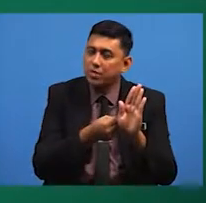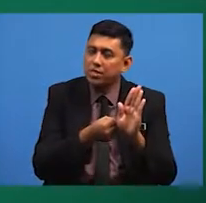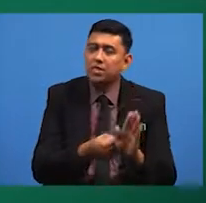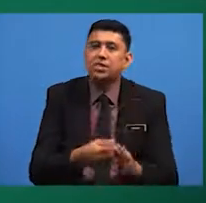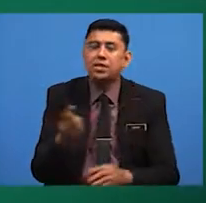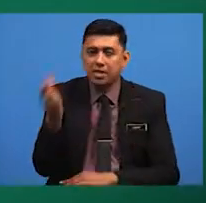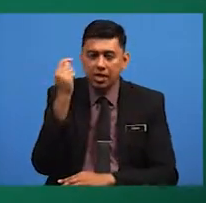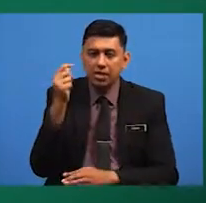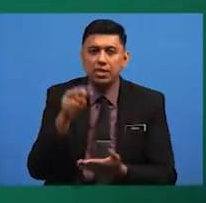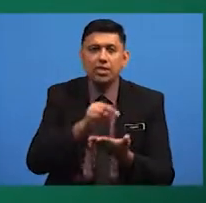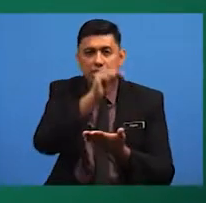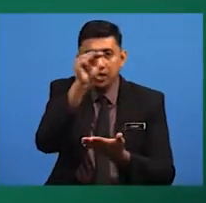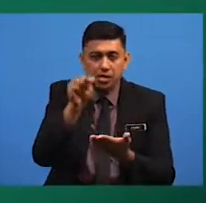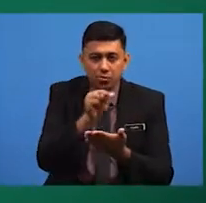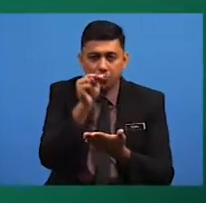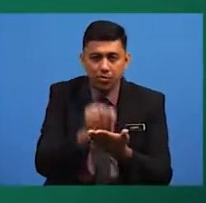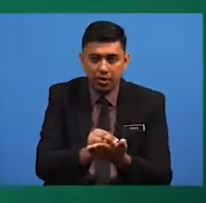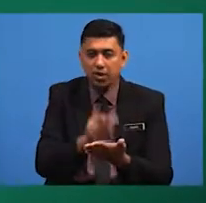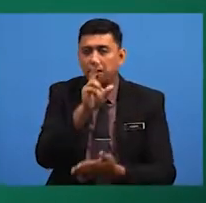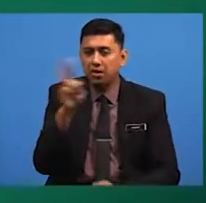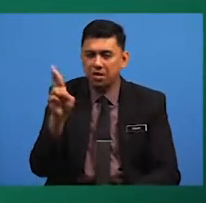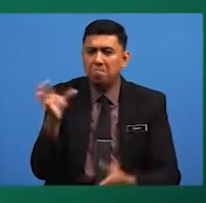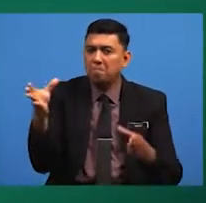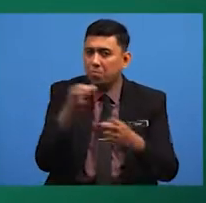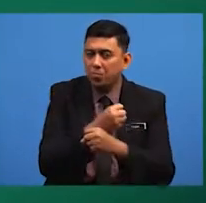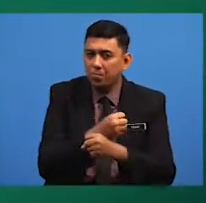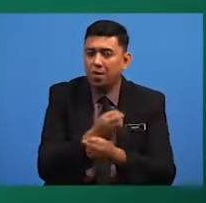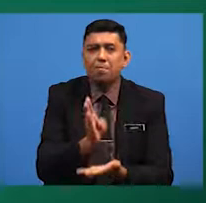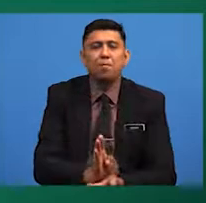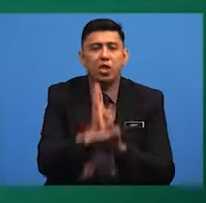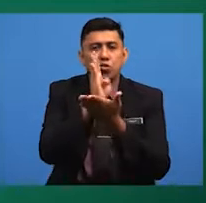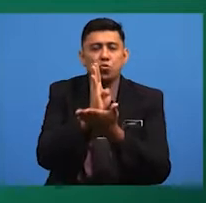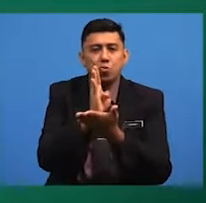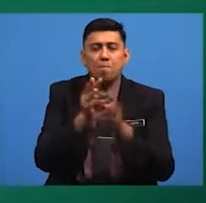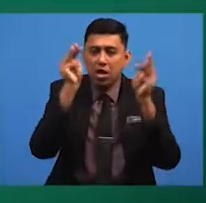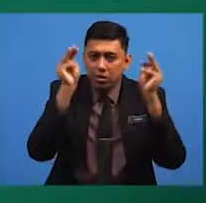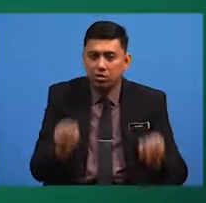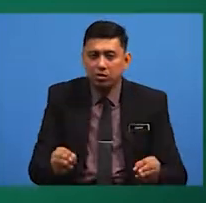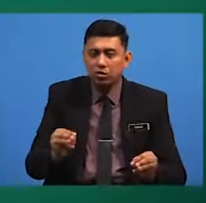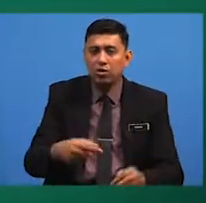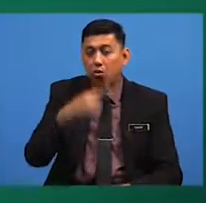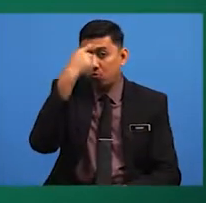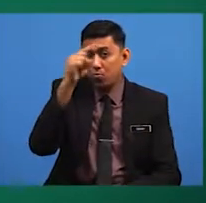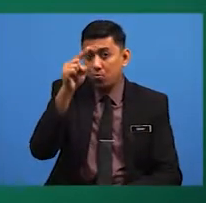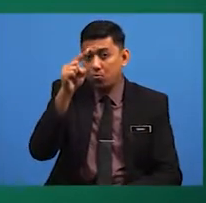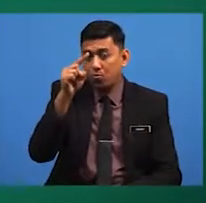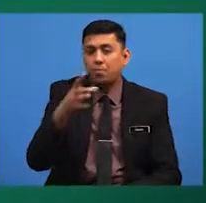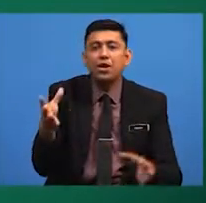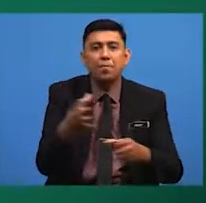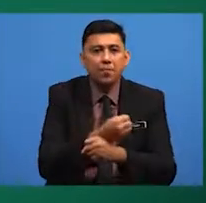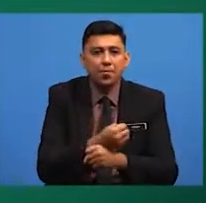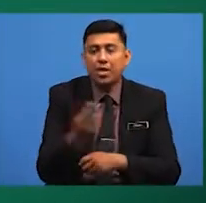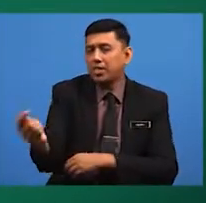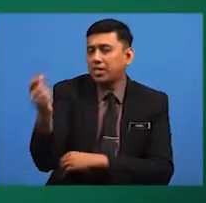merupakan satu simbol yang dapat membantu manusia untuk menjana